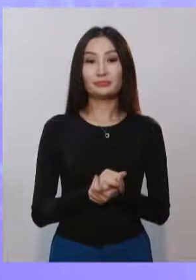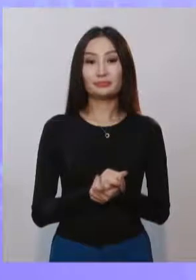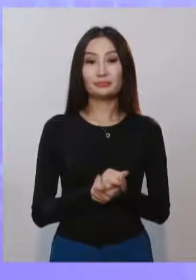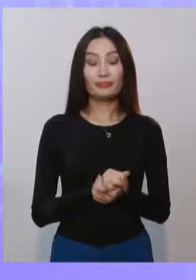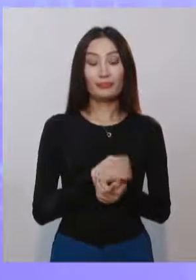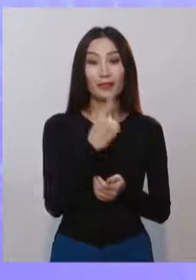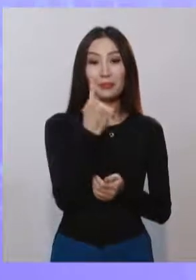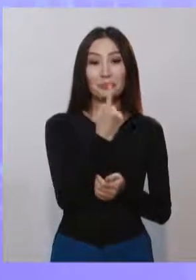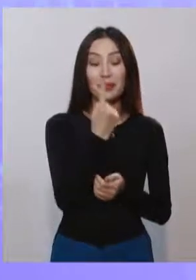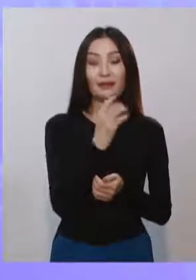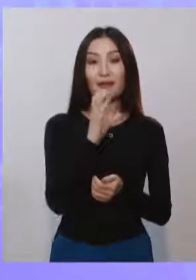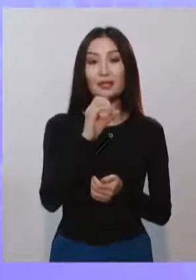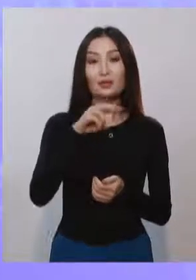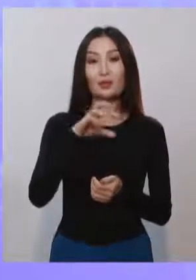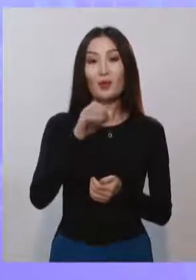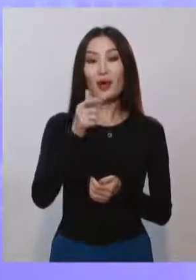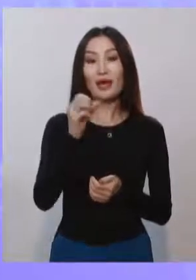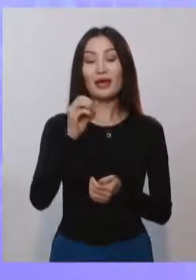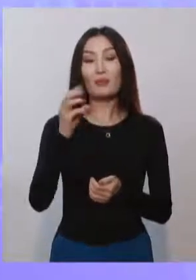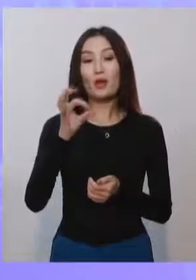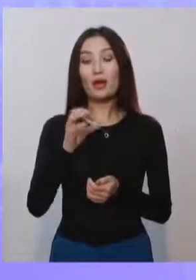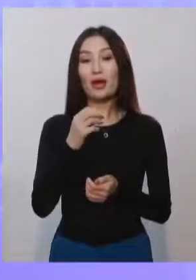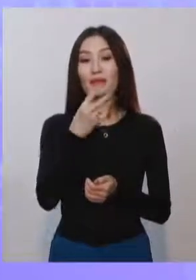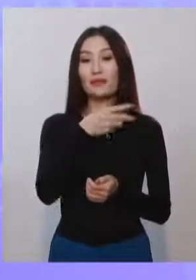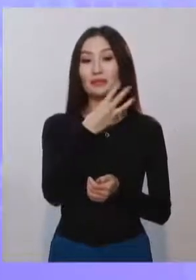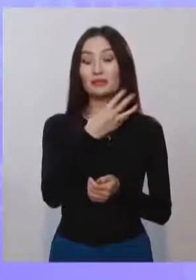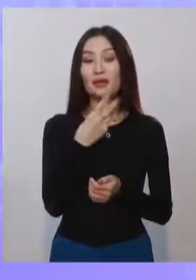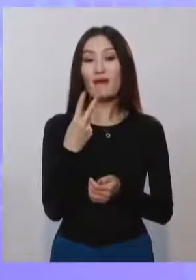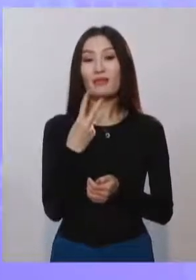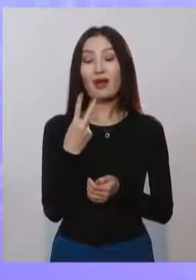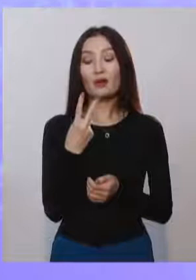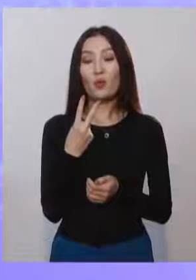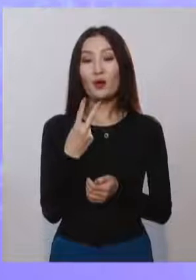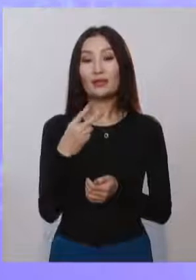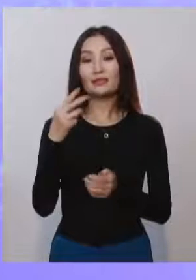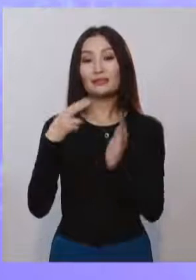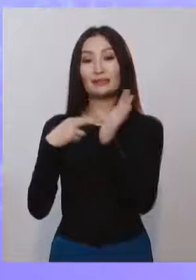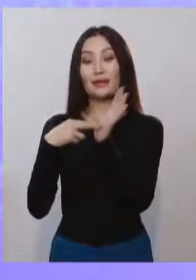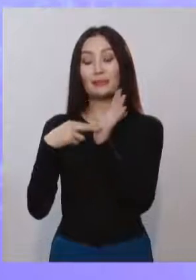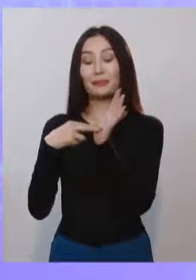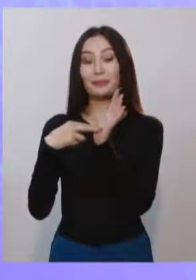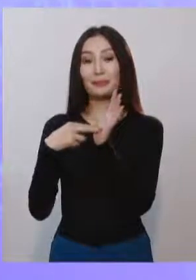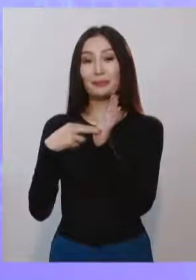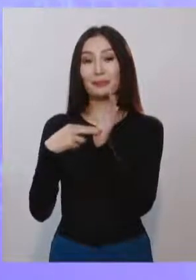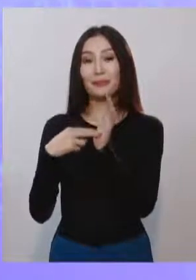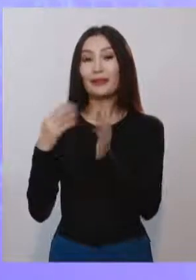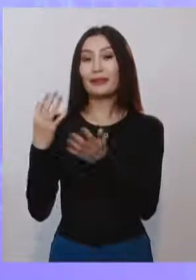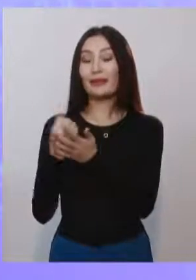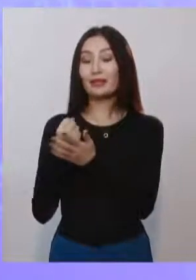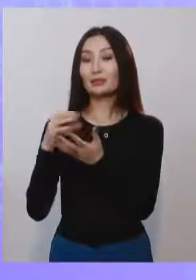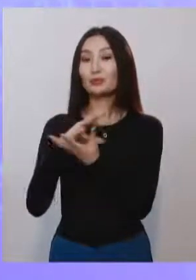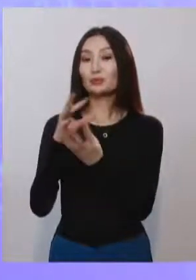первое слагаемое 23 второе 7 найти